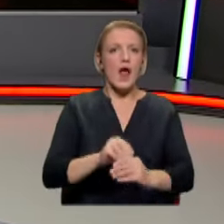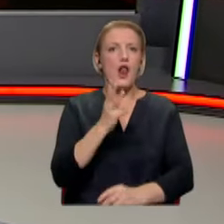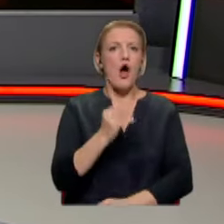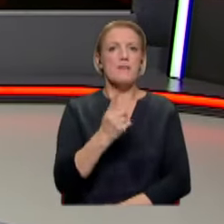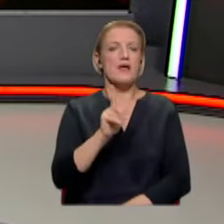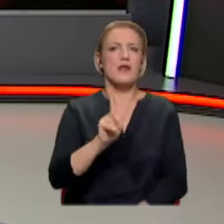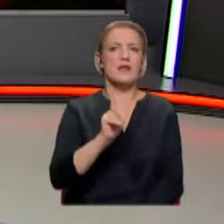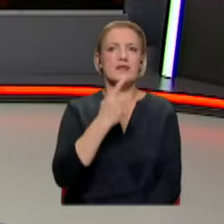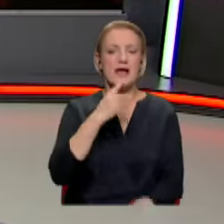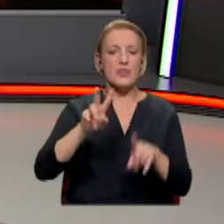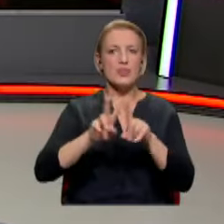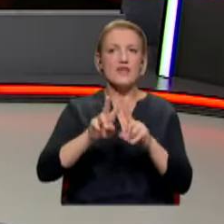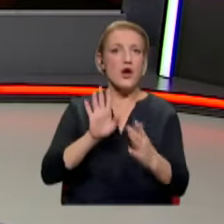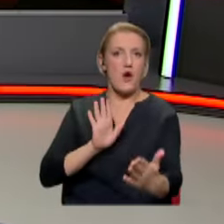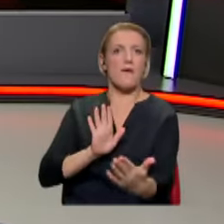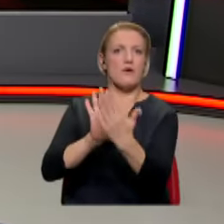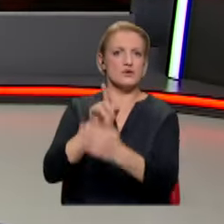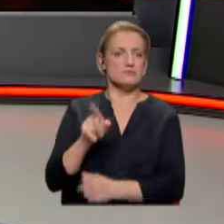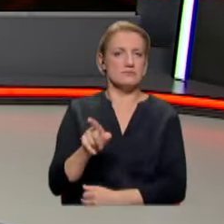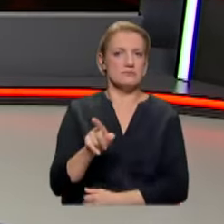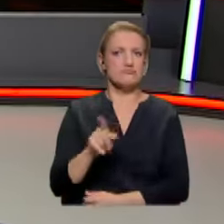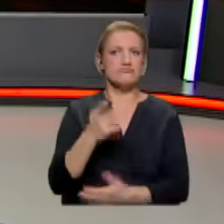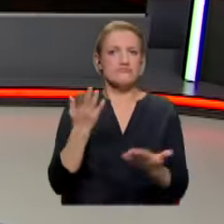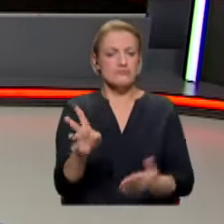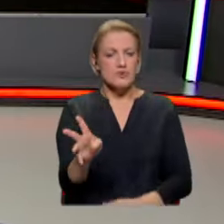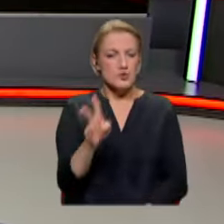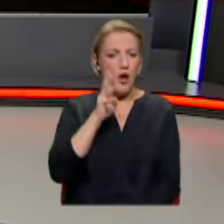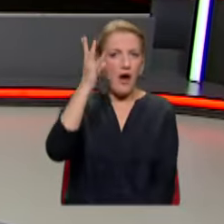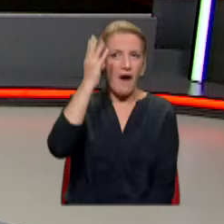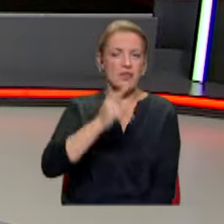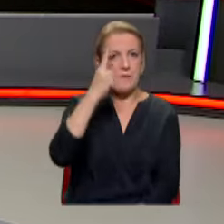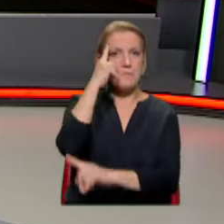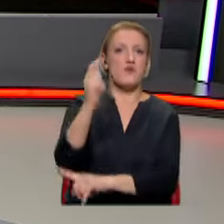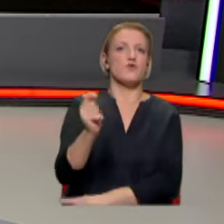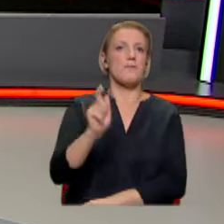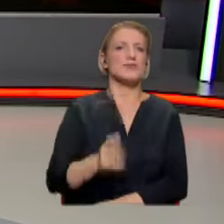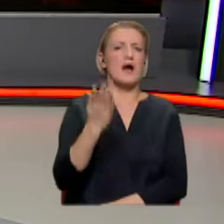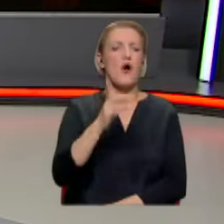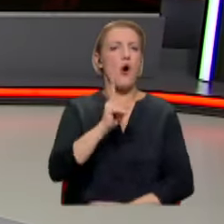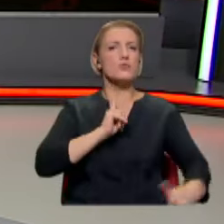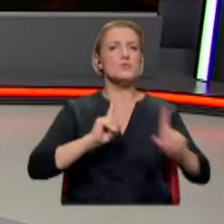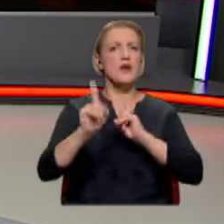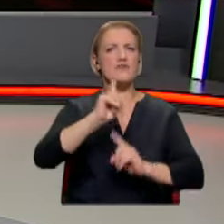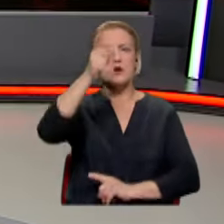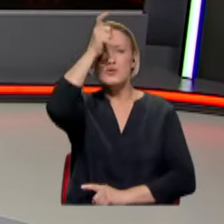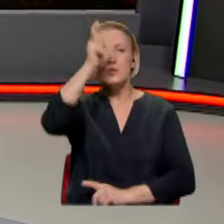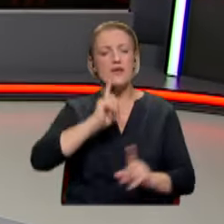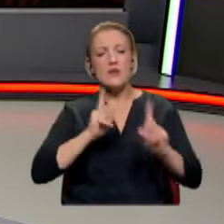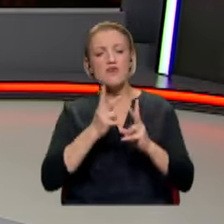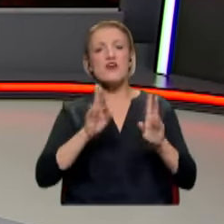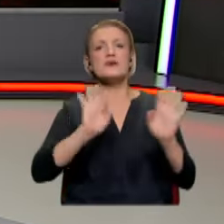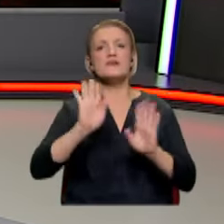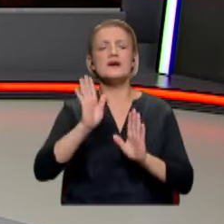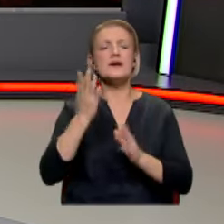dedik netanyahu'ya karşı anca sonunda anladılar başvurdular o davayı da Türkiye açmadı zaten